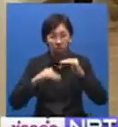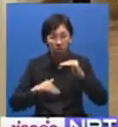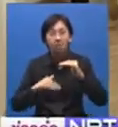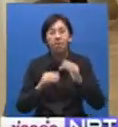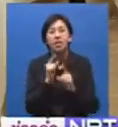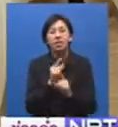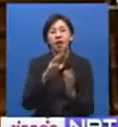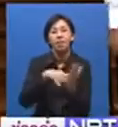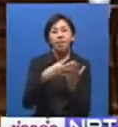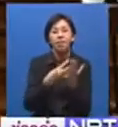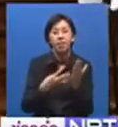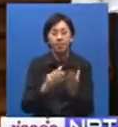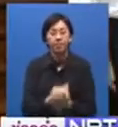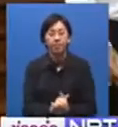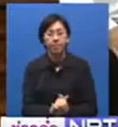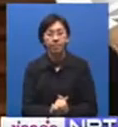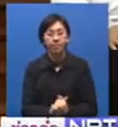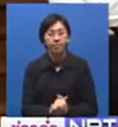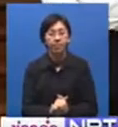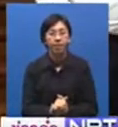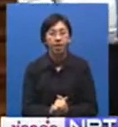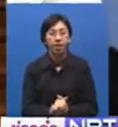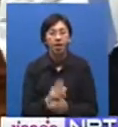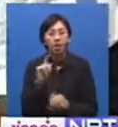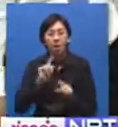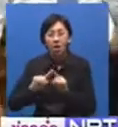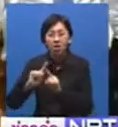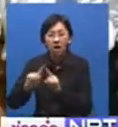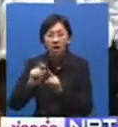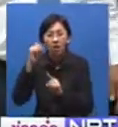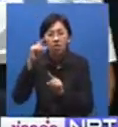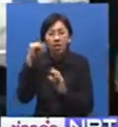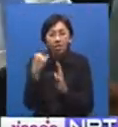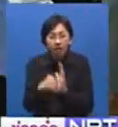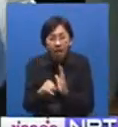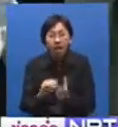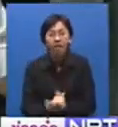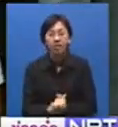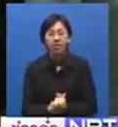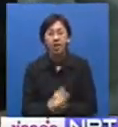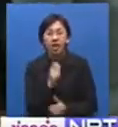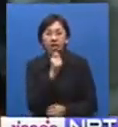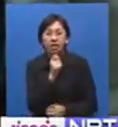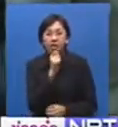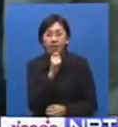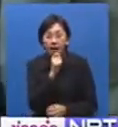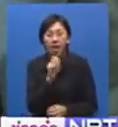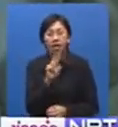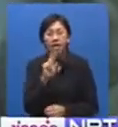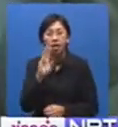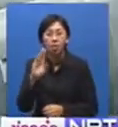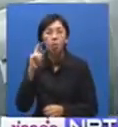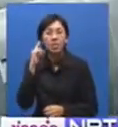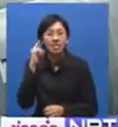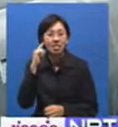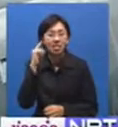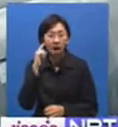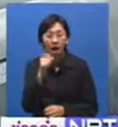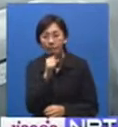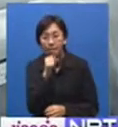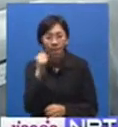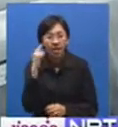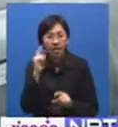นโยบายน้องจะยังปฏิเสธกะหรี่ที่มีสื่อบางแห่งเข้าใจผิดเรื่องของการสัมภาษณ์เกี่ยวกับระบบเครื่องเสียงประจำห้องประชุมคณะรัฐมนตรี